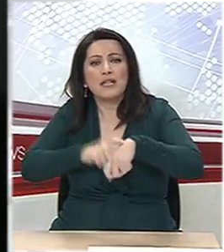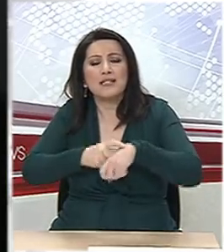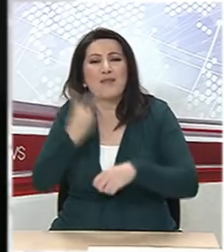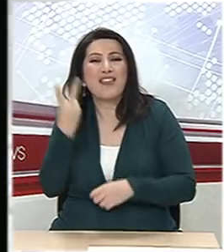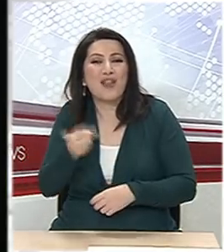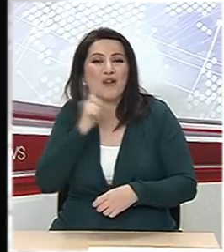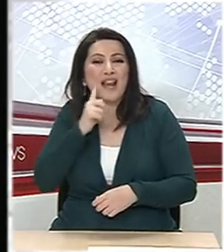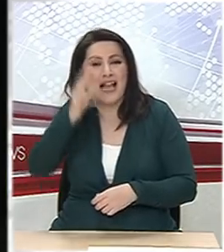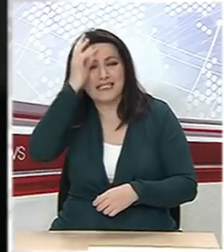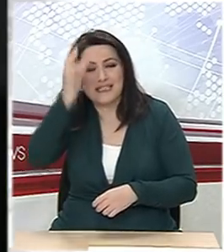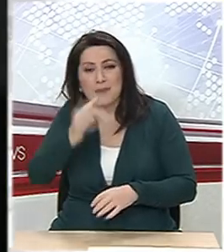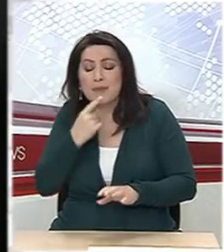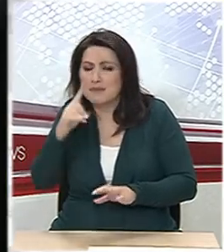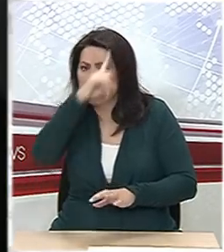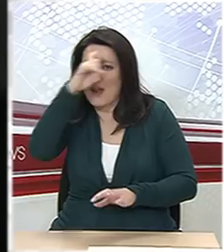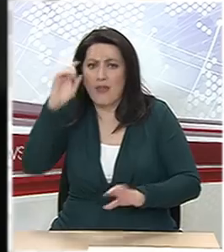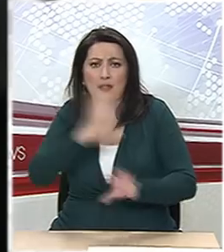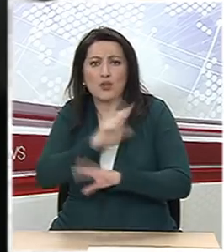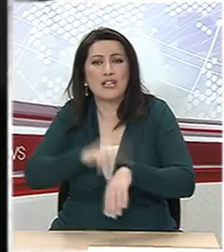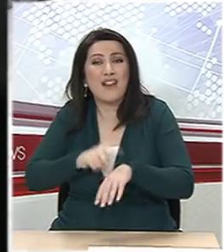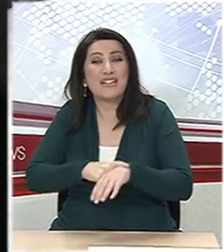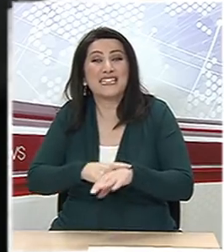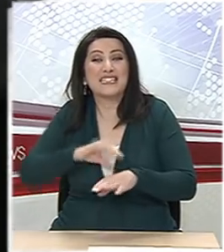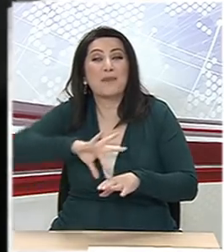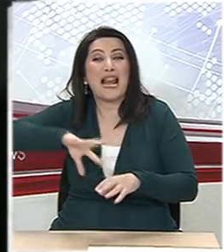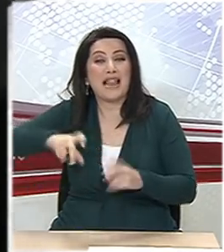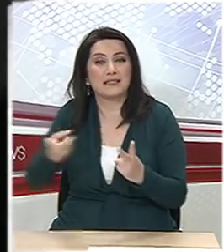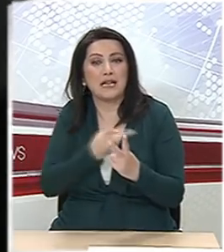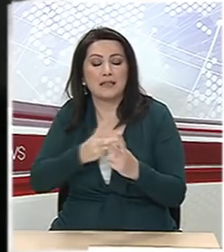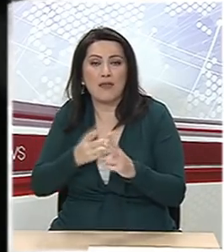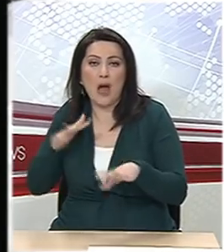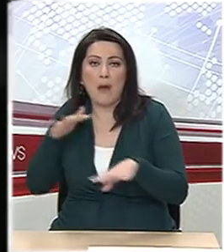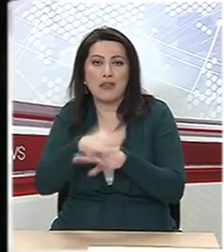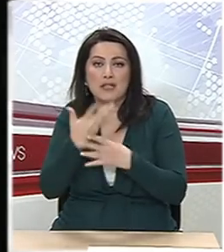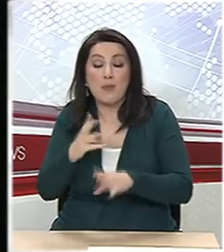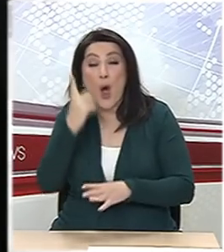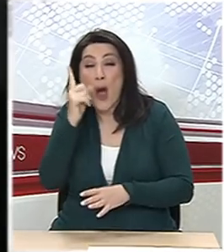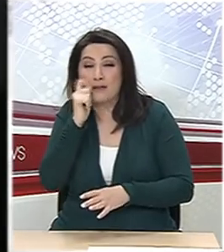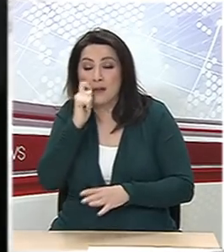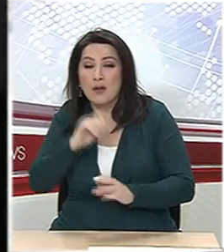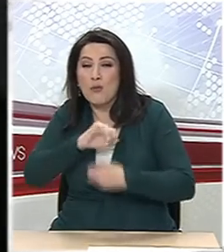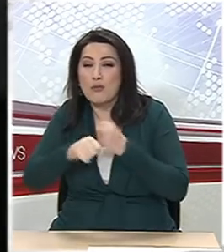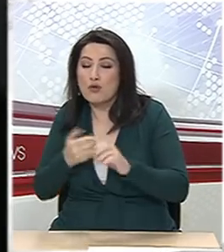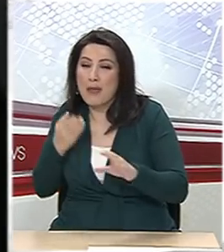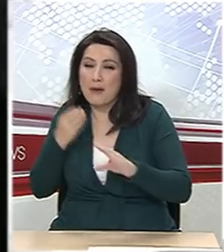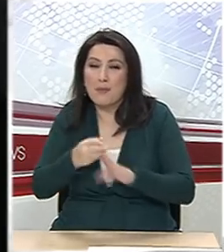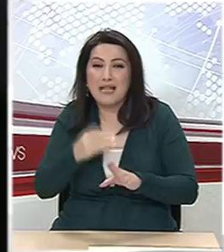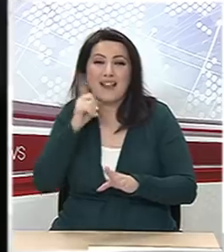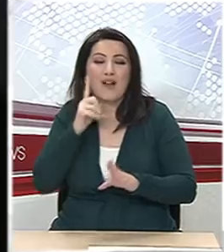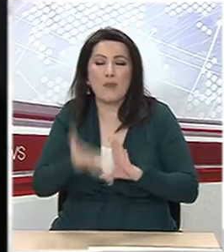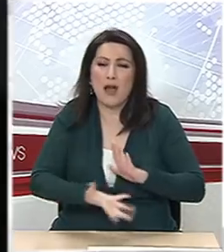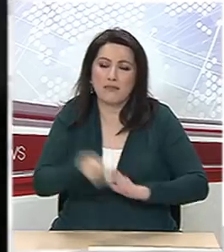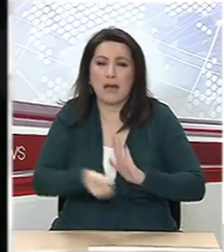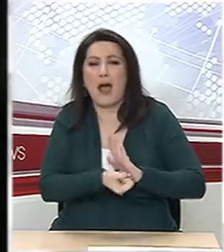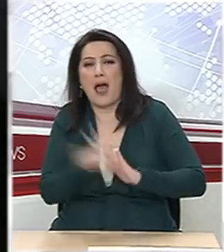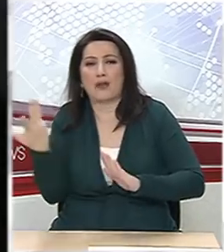γυναίκες αστυνομικούς, οι οποίες πέρασαν δύσκολες στιγμές μετά από μια επίθεση ληστών σε βενζινάδικο. Ο ένας από τους δράστες ορμάει στο περιπολικό, τραβάει την αστυνομικό οδηγό